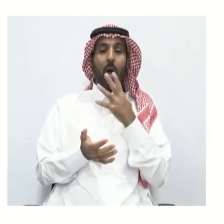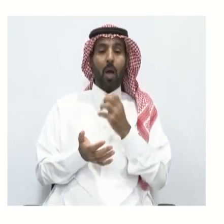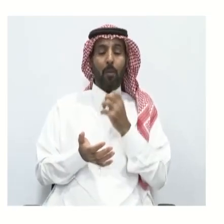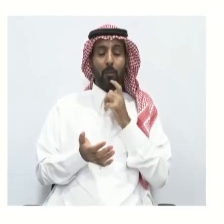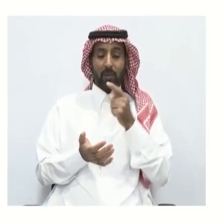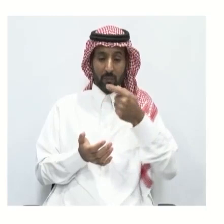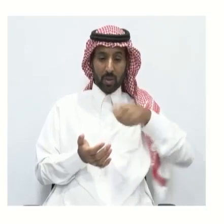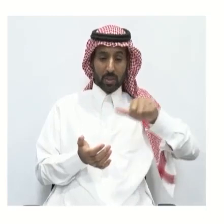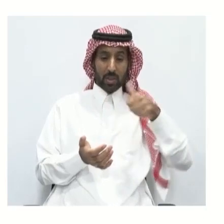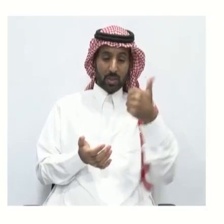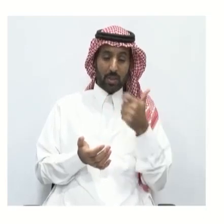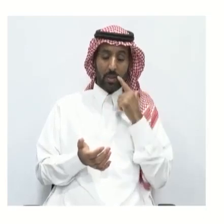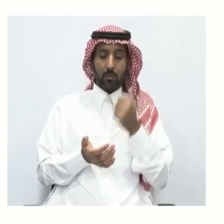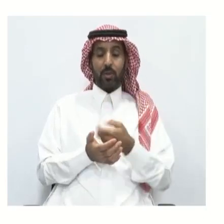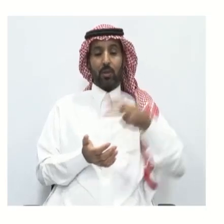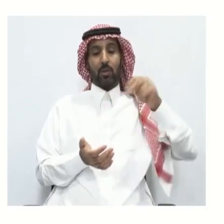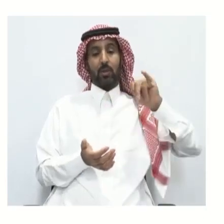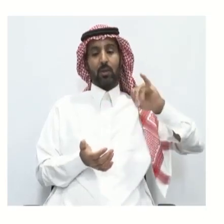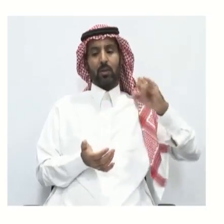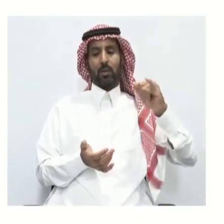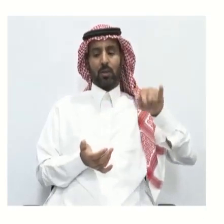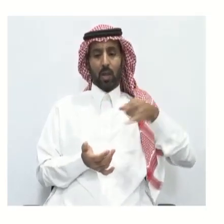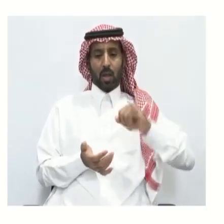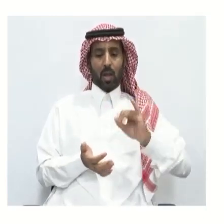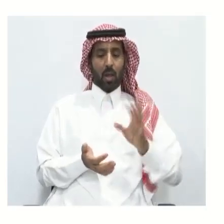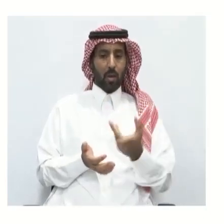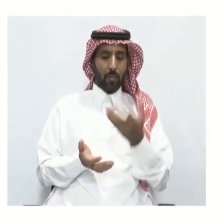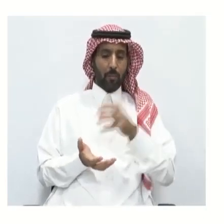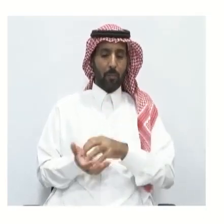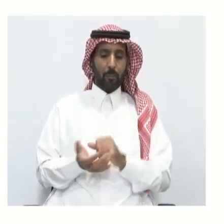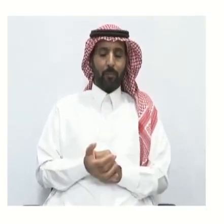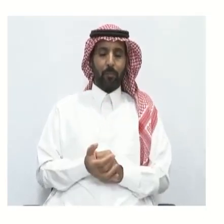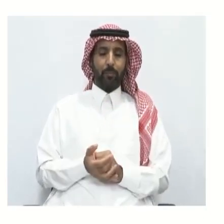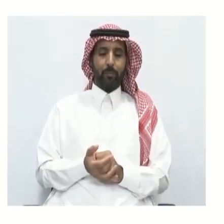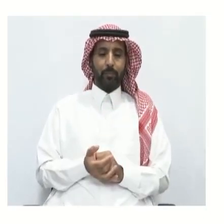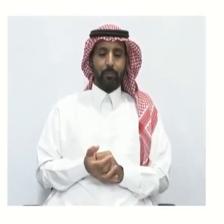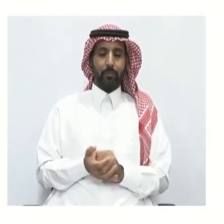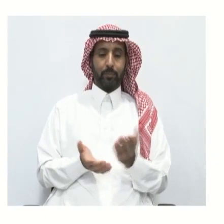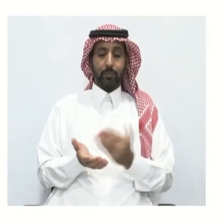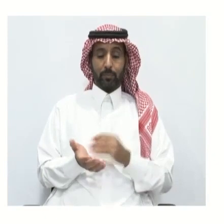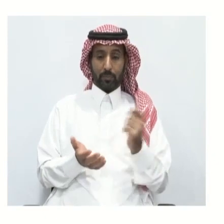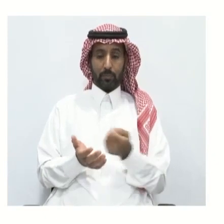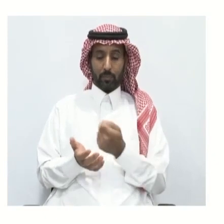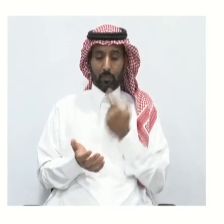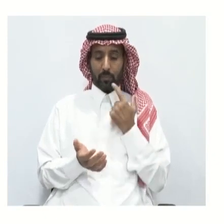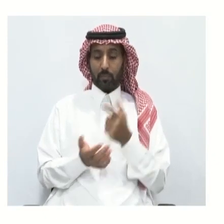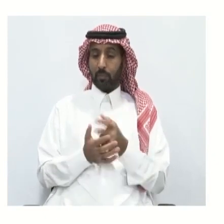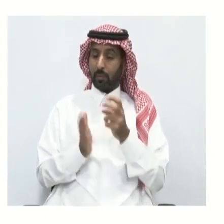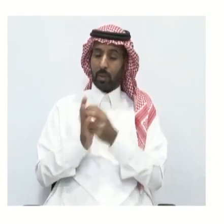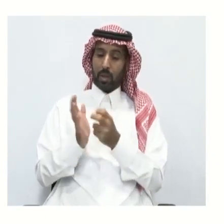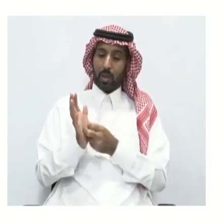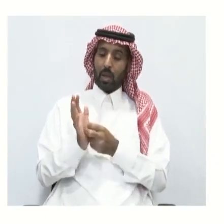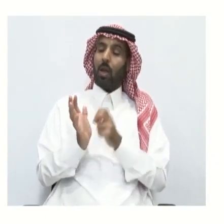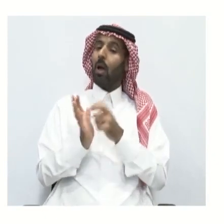500.6 جرام من يوديد الزنك عمليا اذا هو المردود الفعلي نكتب القانون القانون